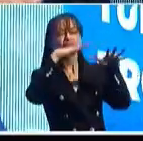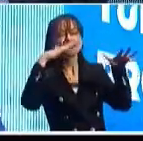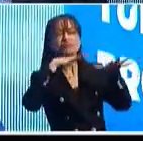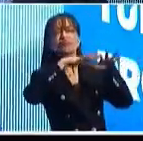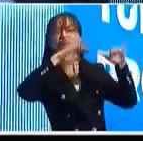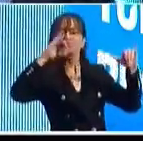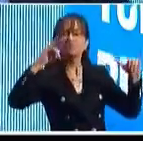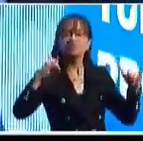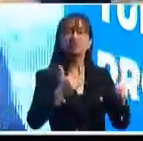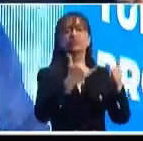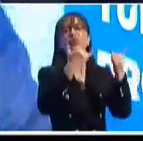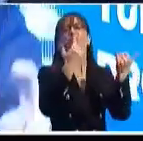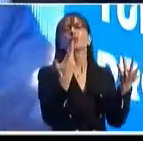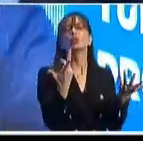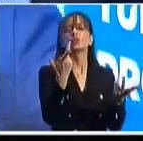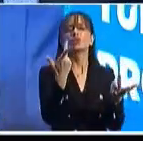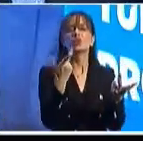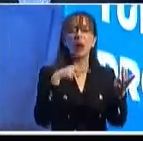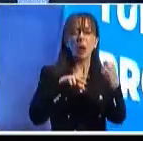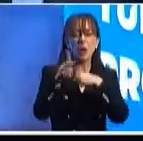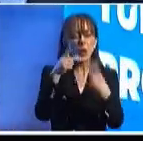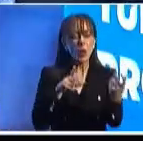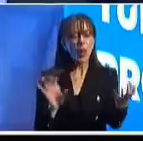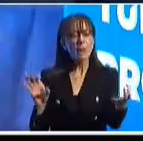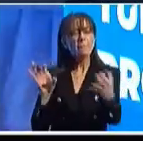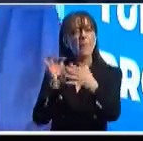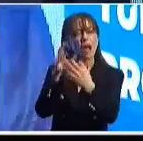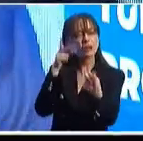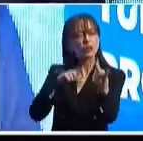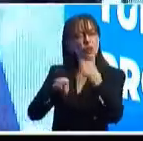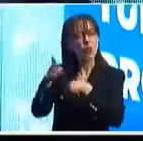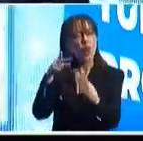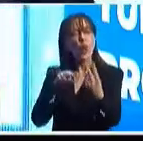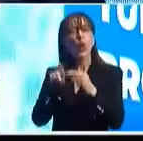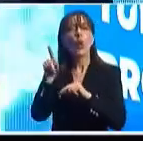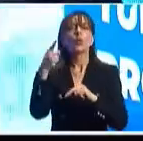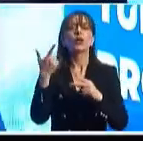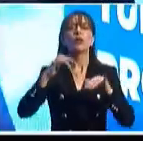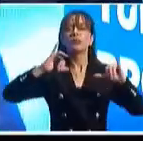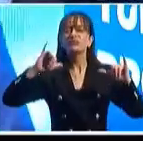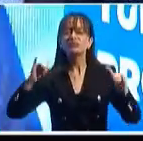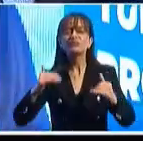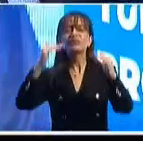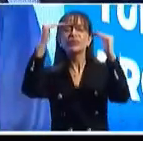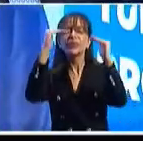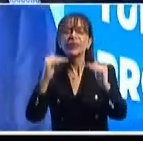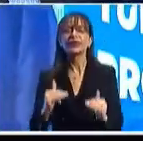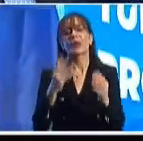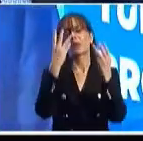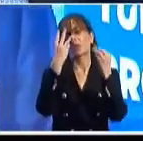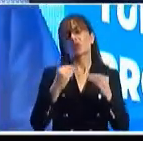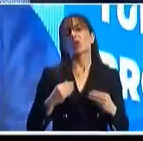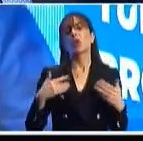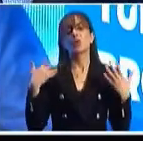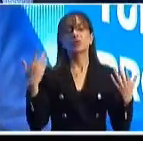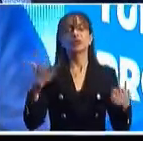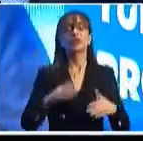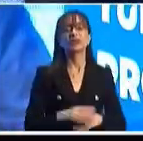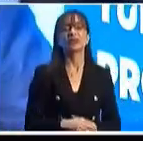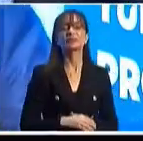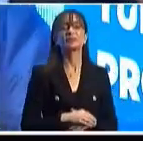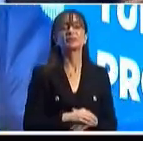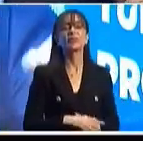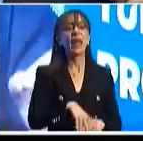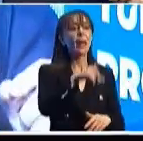E5'imiz, TEM'imiz ve birbirine bağlayan o bağlantı yollarımızın yoğunluğunu da azaltmış olacağız. Sarıyer,